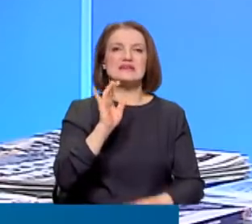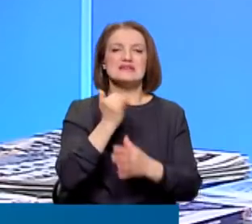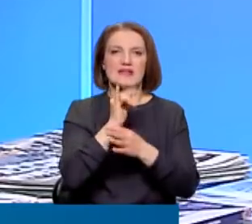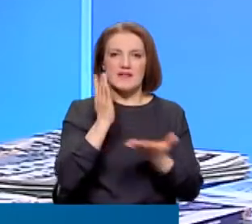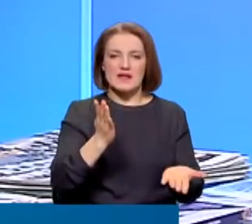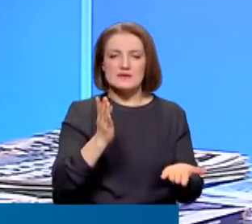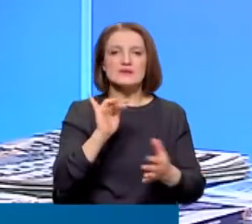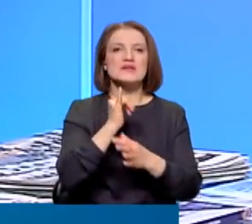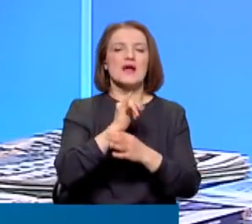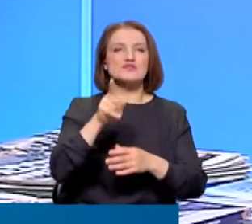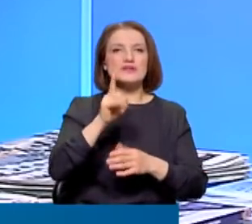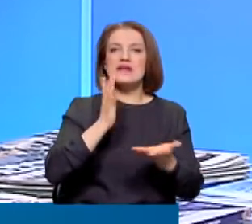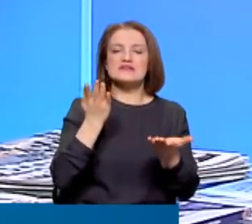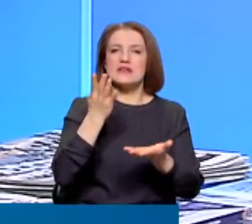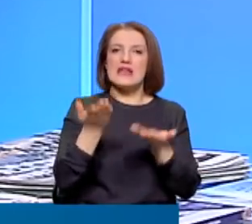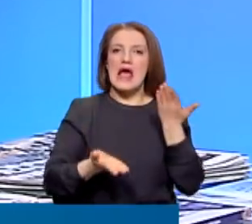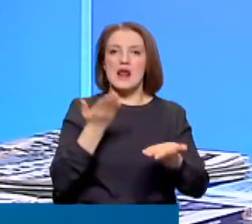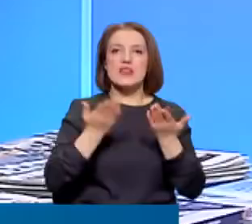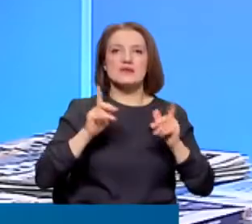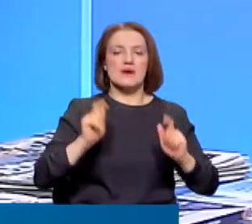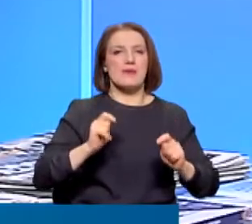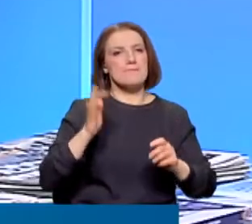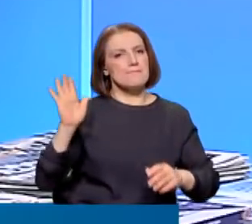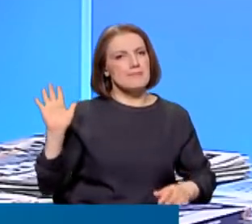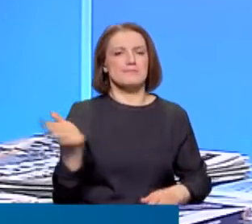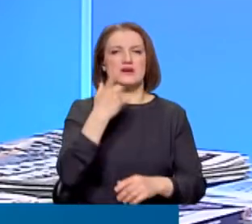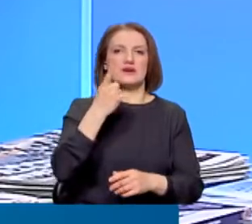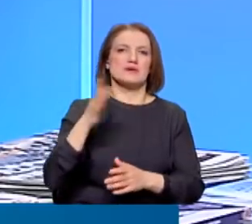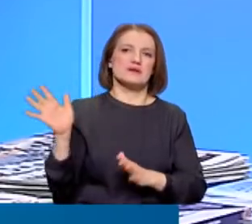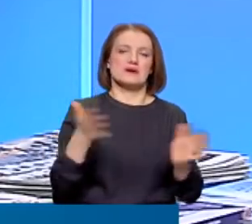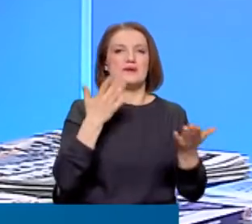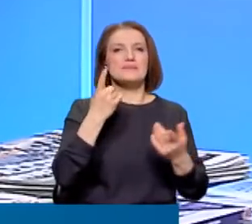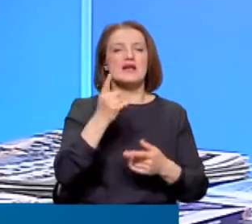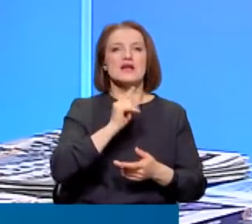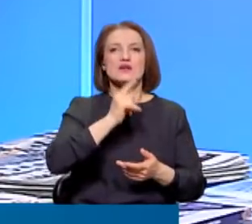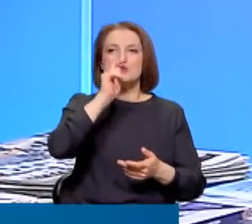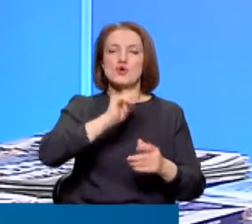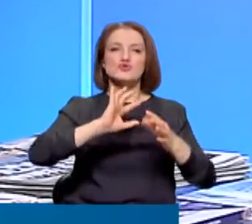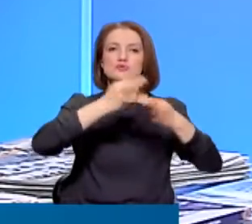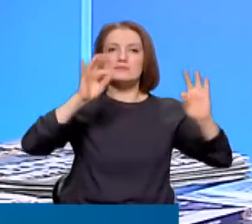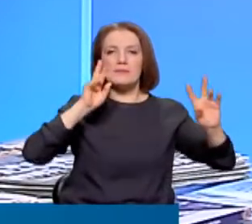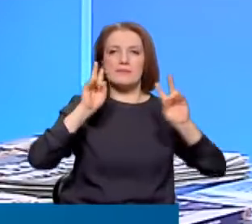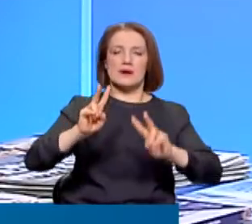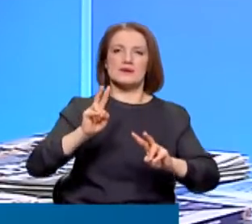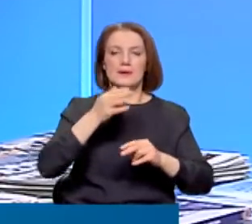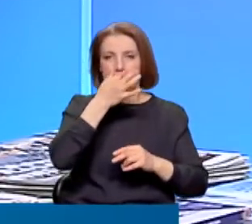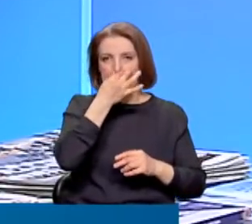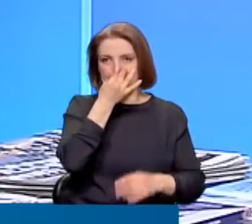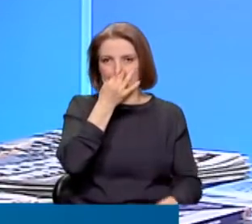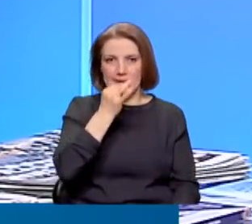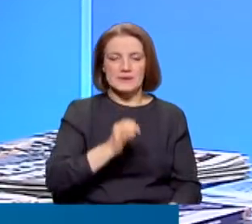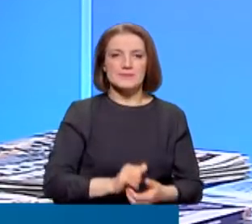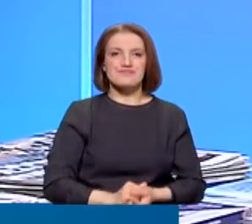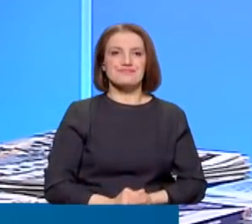ve sanatçıyı nasıl ele alıyoruz nasıl değerlendiriyoruz bambaşka yerlere savruldu Bir de sözlerine bakalım isterseniz diye Sözcü